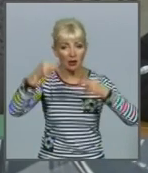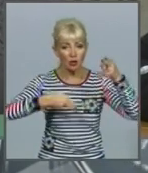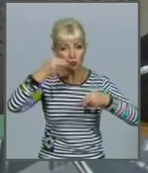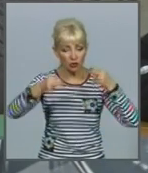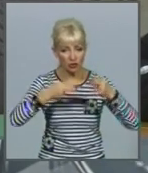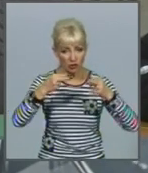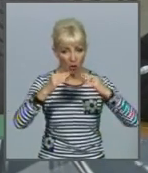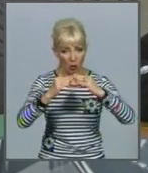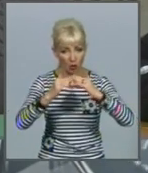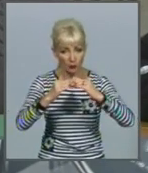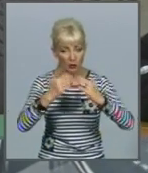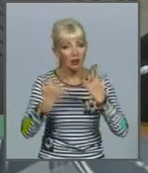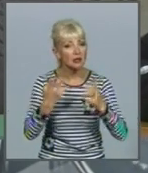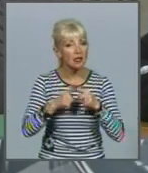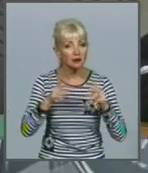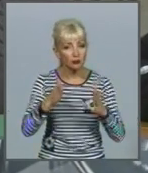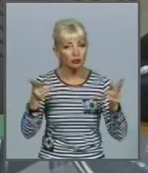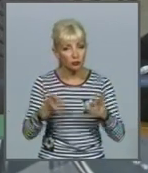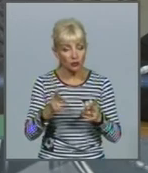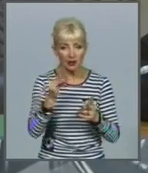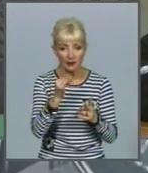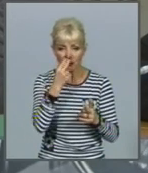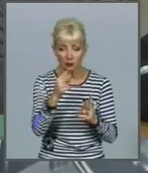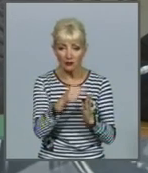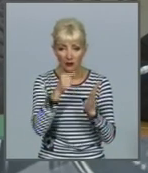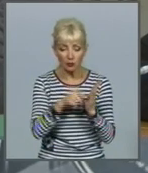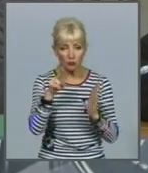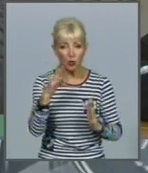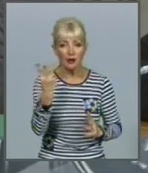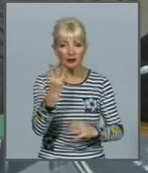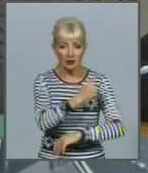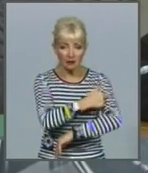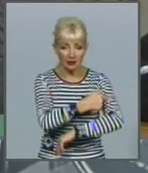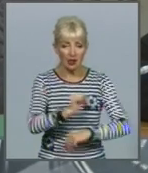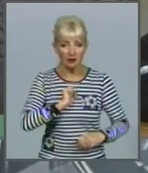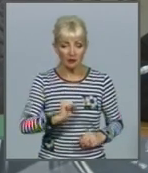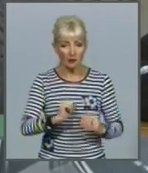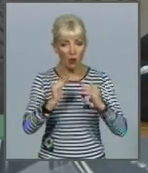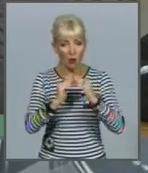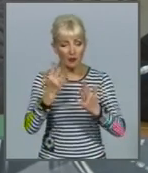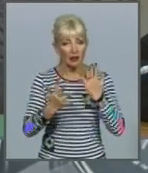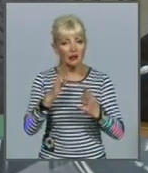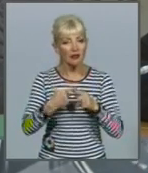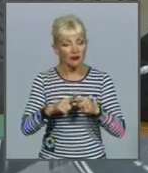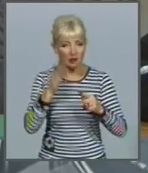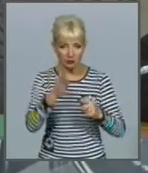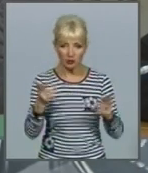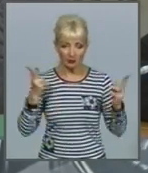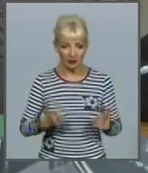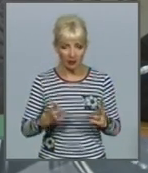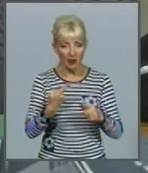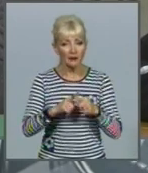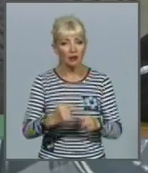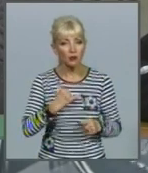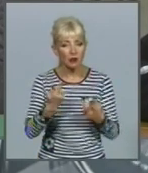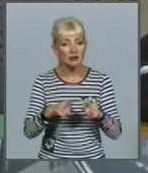потреба, і розглядаємо питання по 3-й лікарні терапевтичного корпусу, якщо в цьому буде потреба. Це в нас такий резерв, але для цього